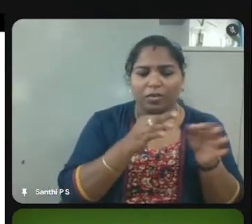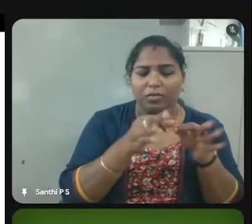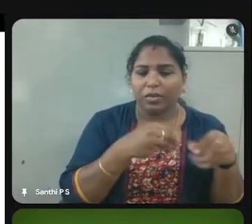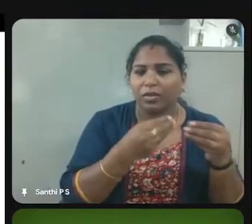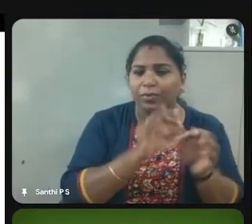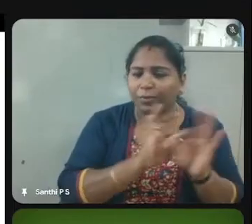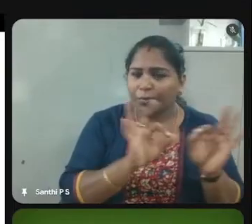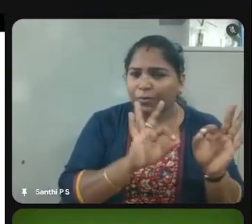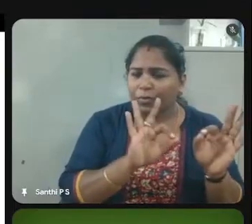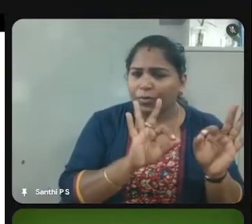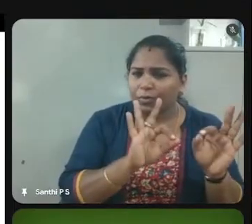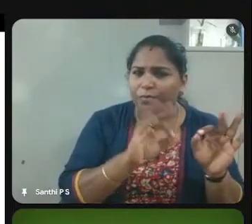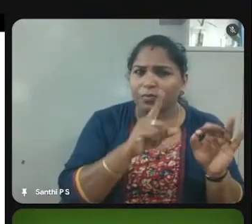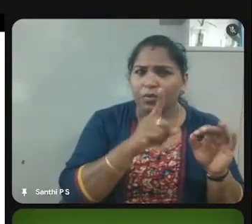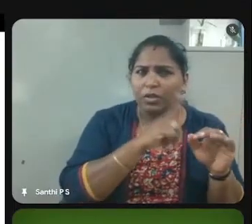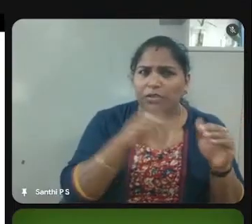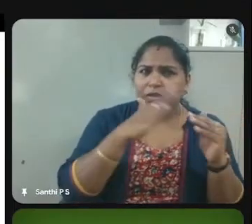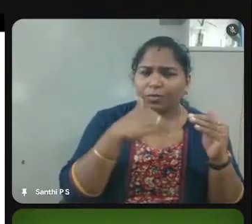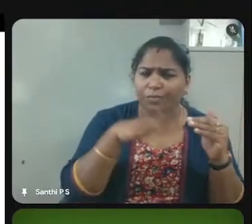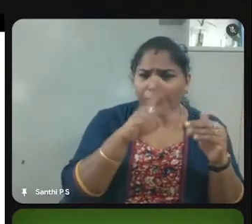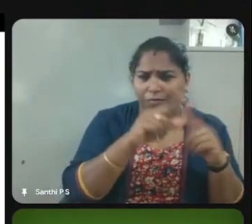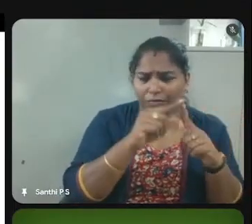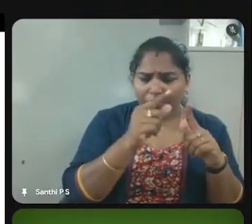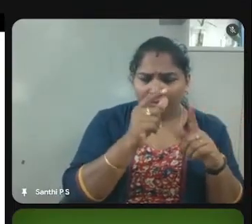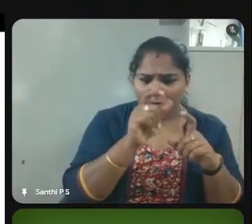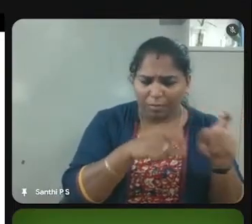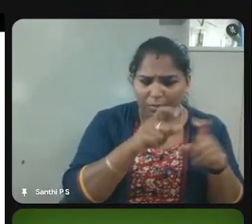വരുമാനമുള്ളവർക്ക് പെൻഷൻ ഇപ്പൊ നിർത്തലാക്കിയിരിക്കണം. ആ പെൻഷൻ കിട്ടത്തില്ല.